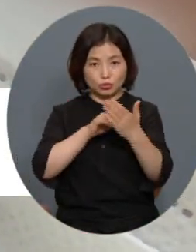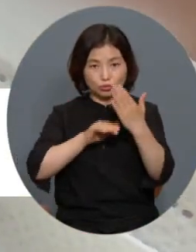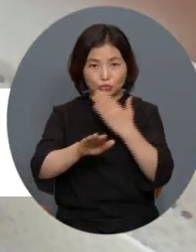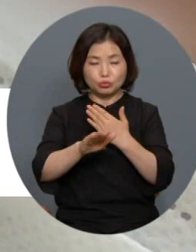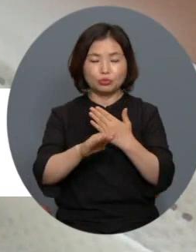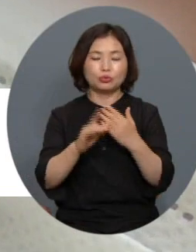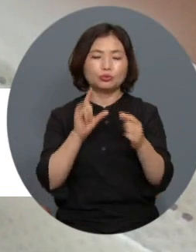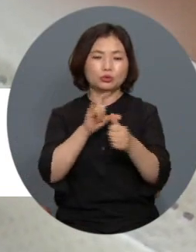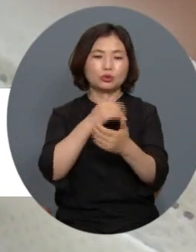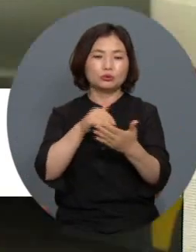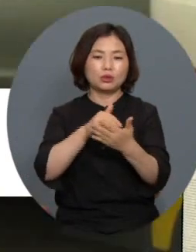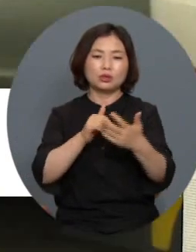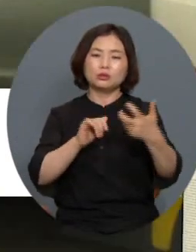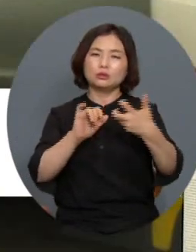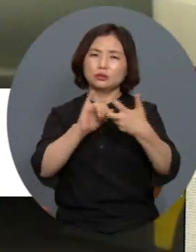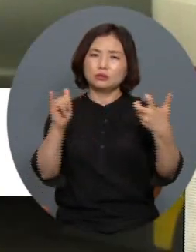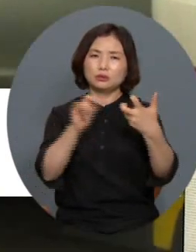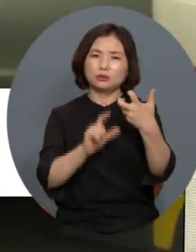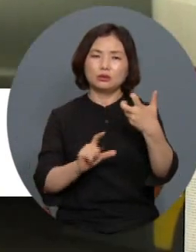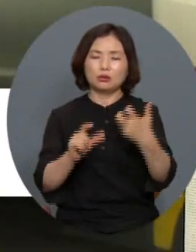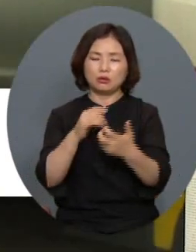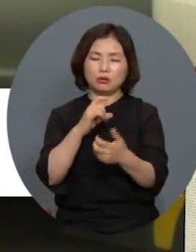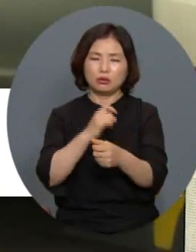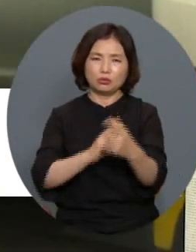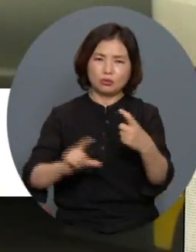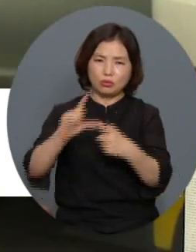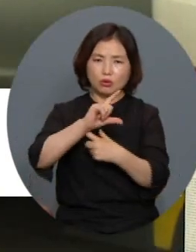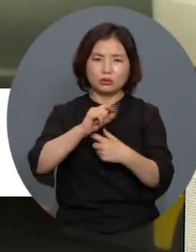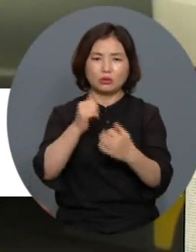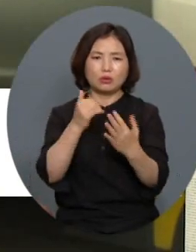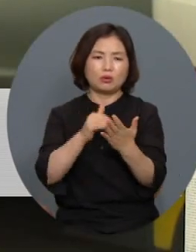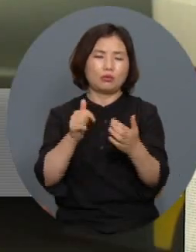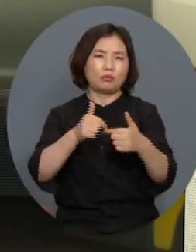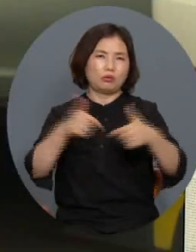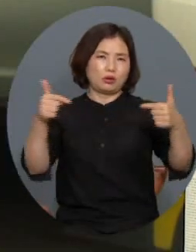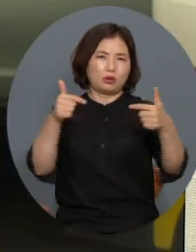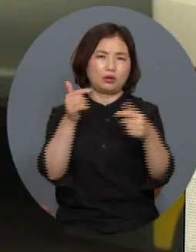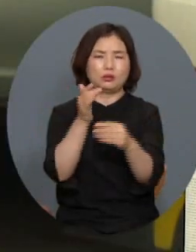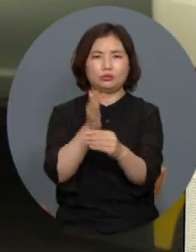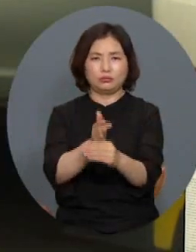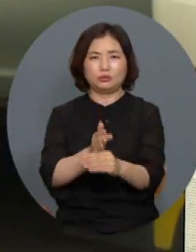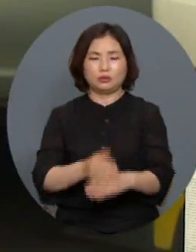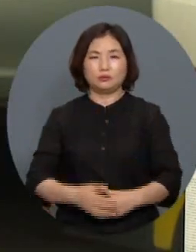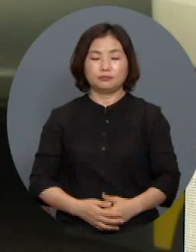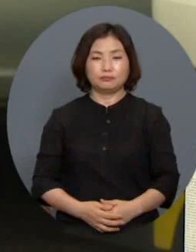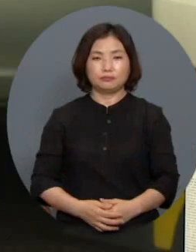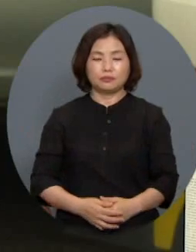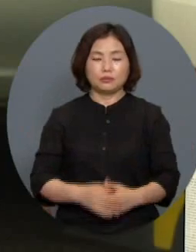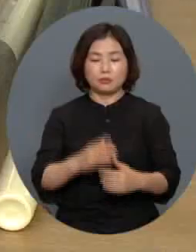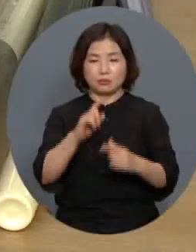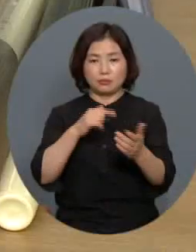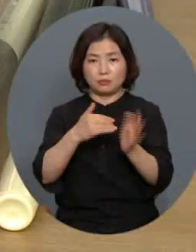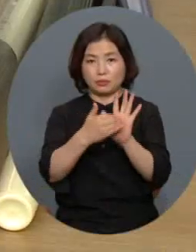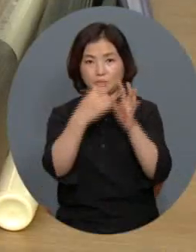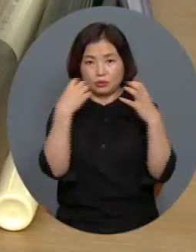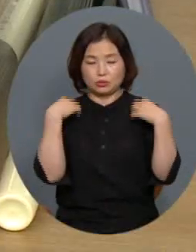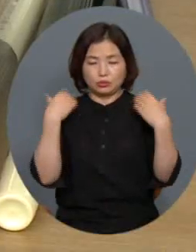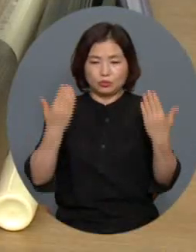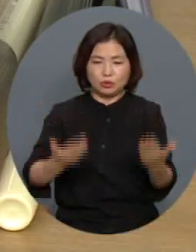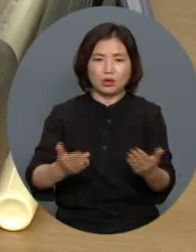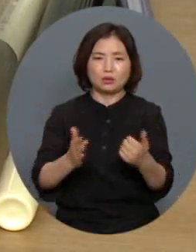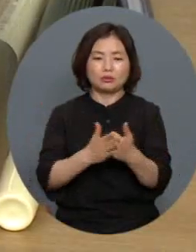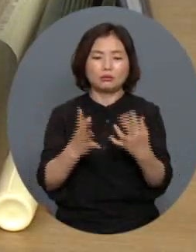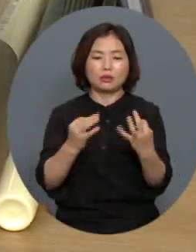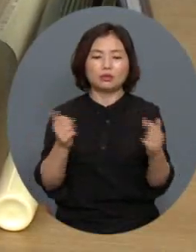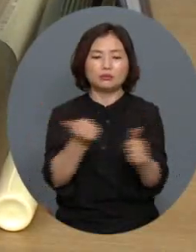추가 확진자 수는 70여 명으로 집계되며 다시 폭발적 증가세가 나타나고 있습니다. 방역당국은 휴가철을 맞아